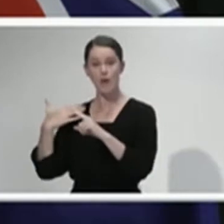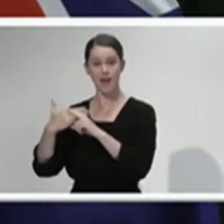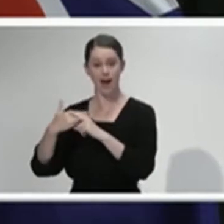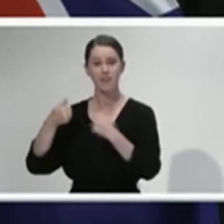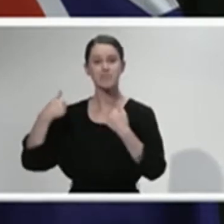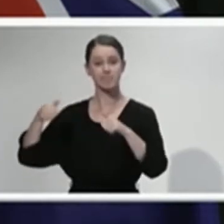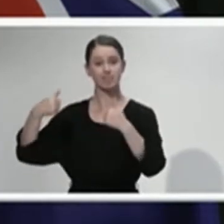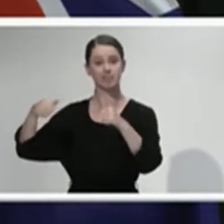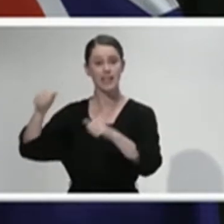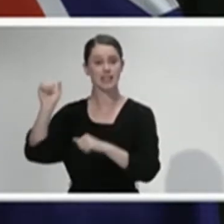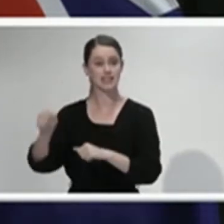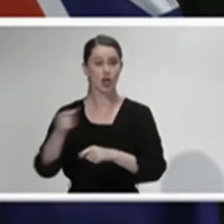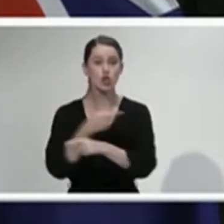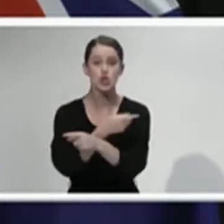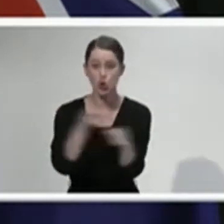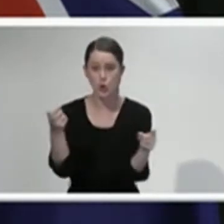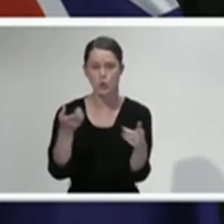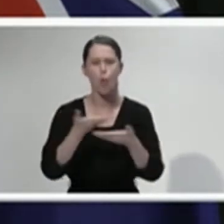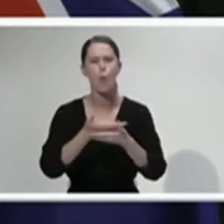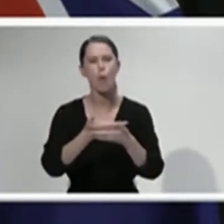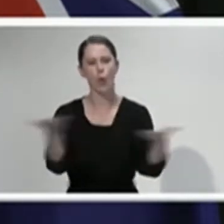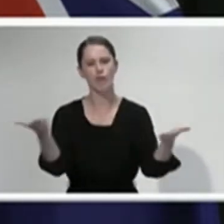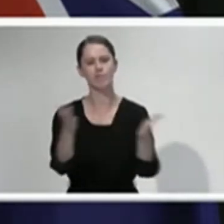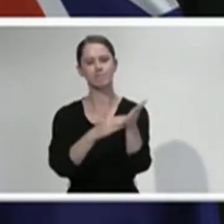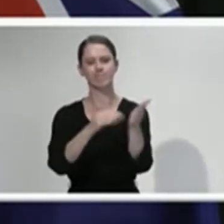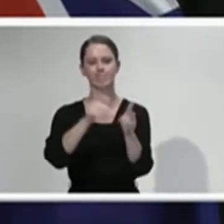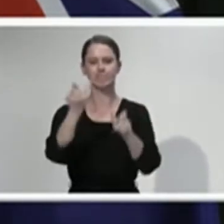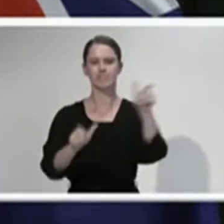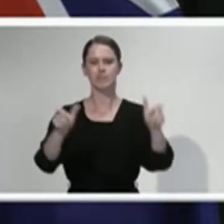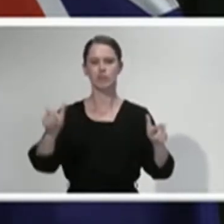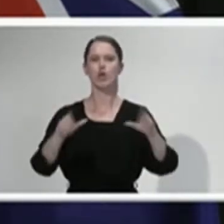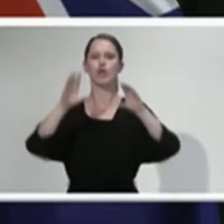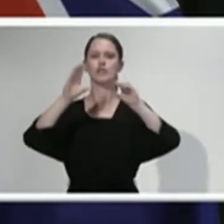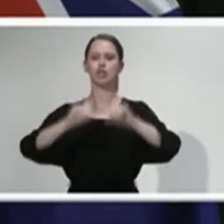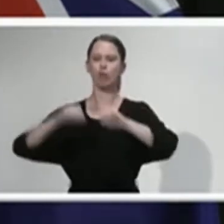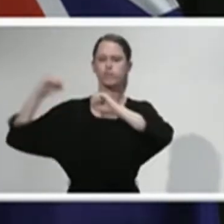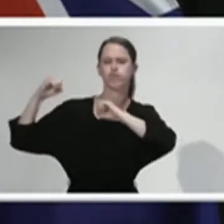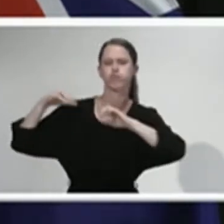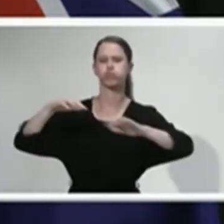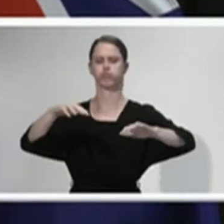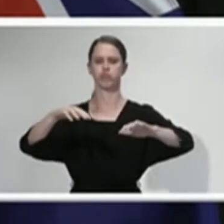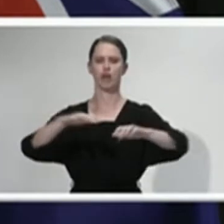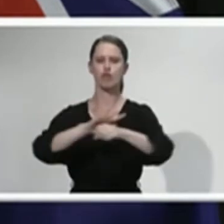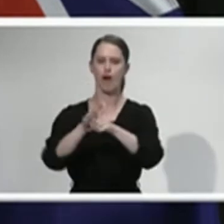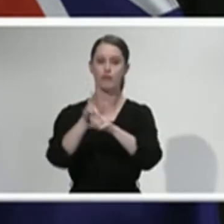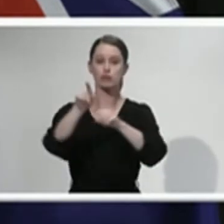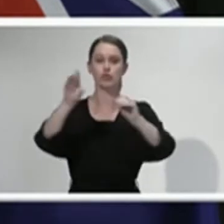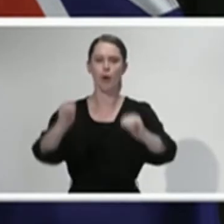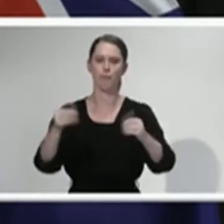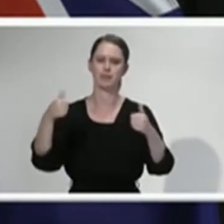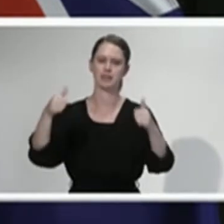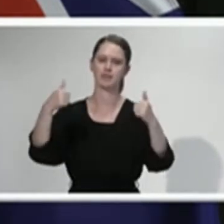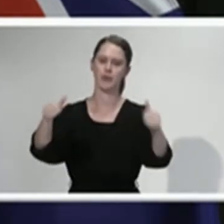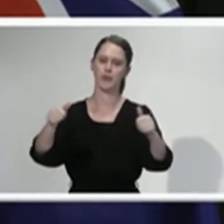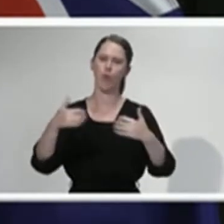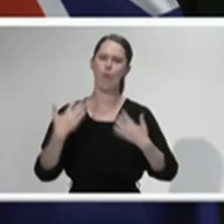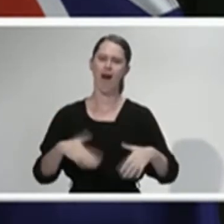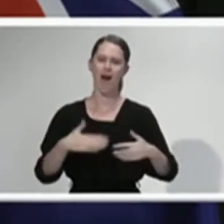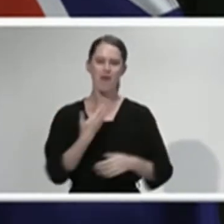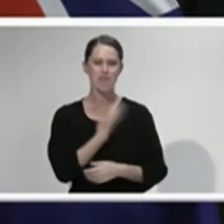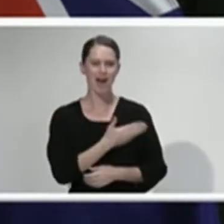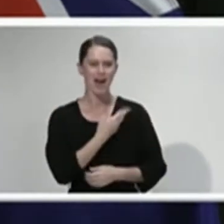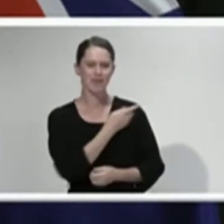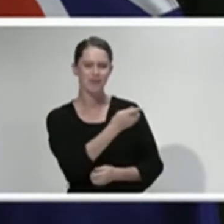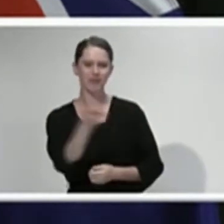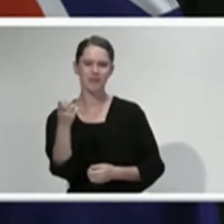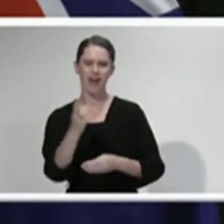chính sách phòng bệnh của New Zealand đang được xem là khắt khe nhất. Trong ngày thứ hai chỉ có thêm 9 người xét nghiệm dương tính, nâng